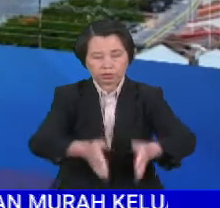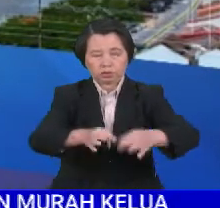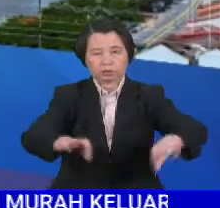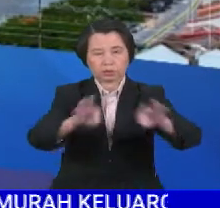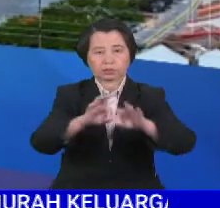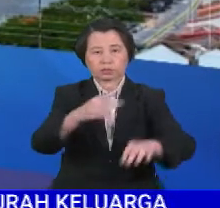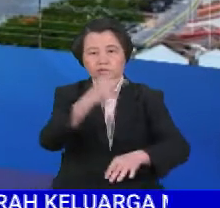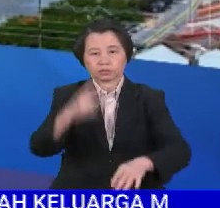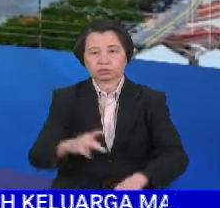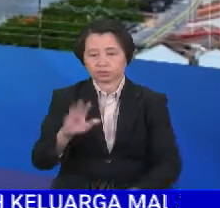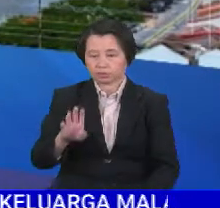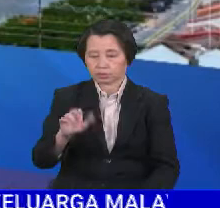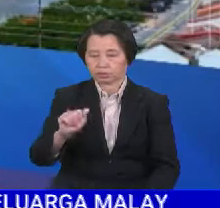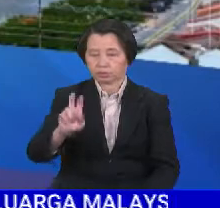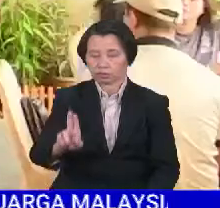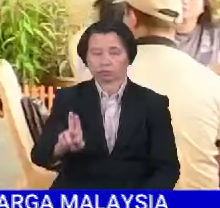kucing